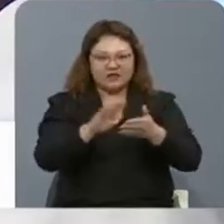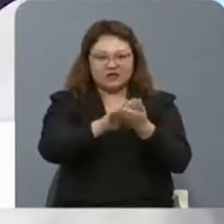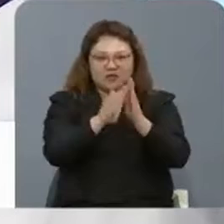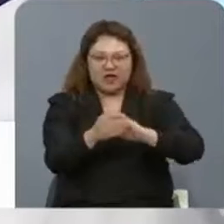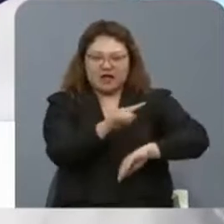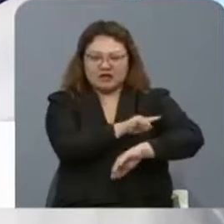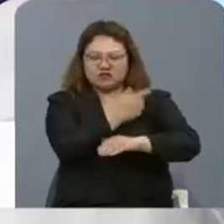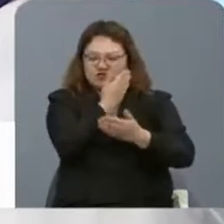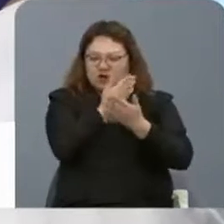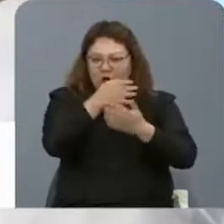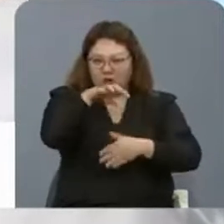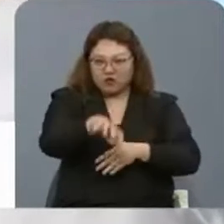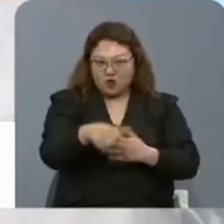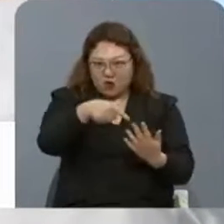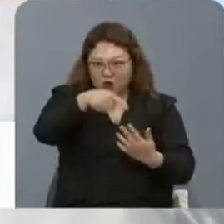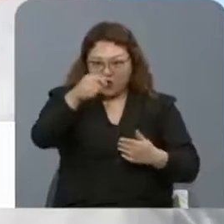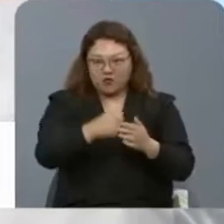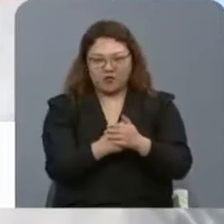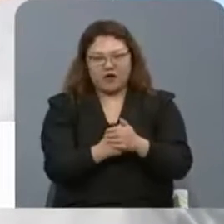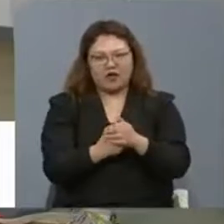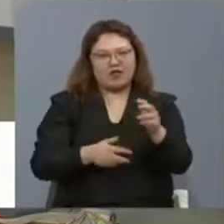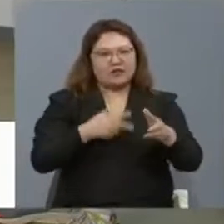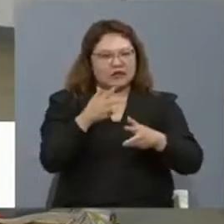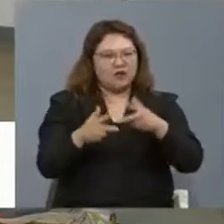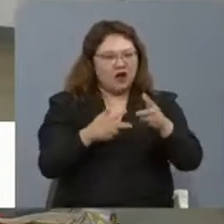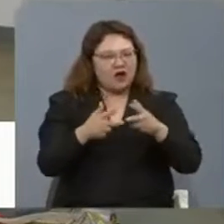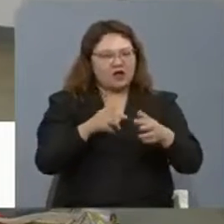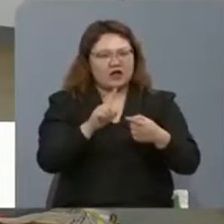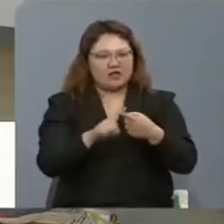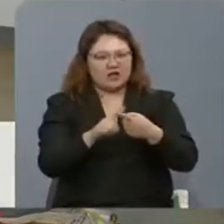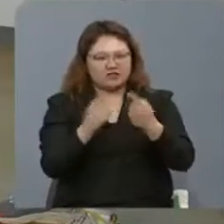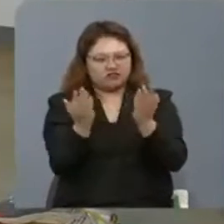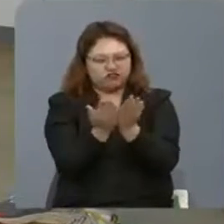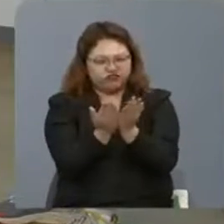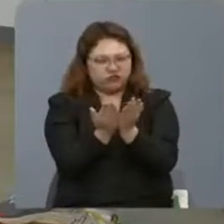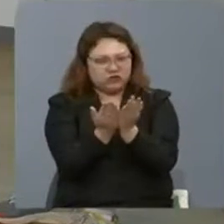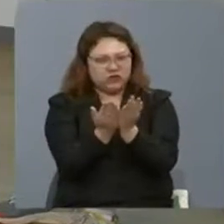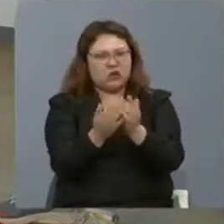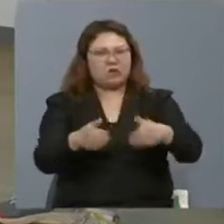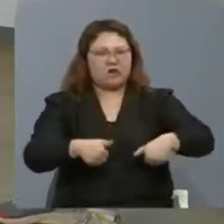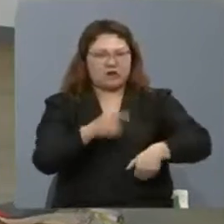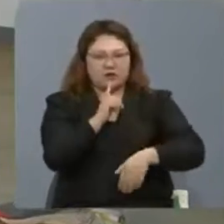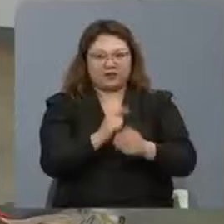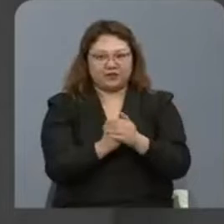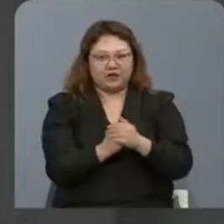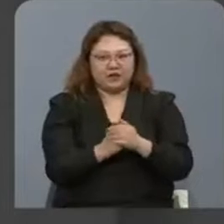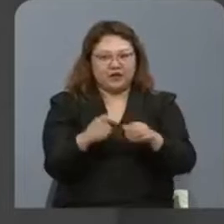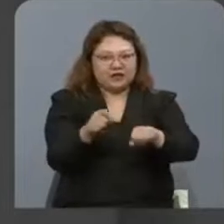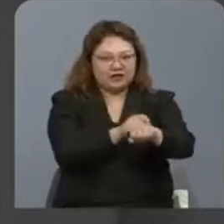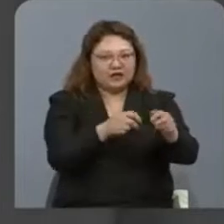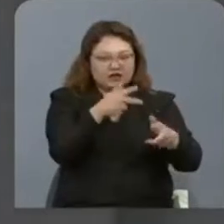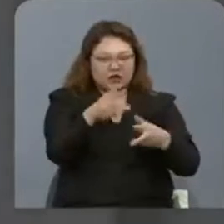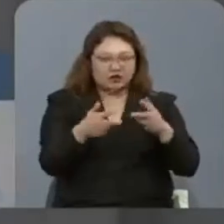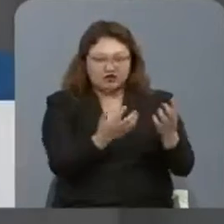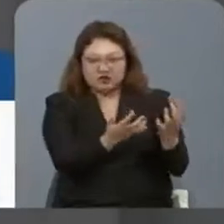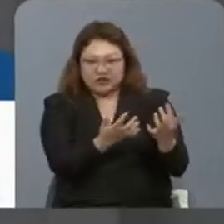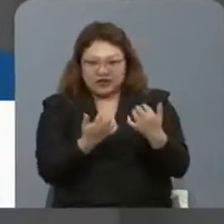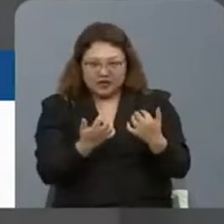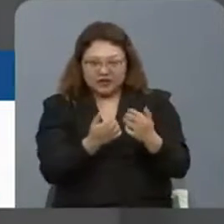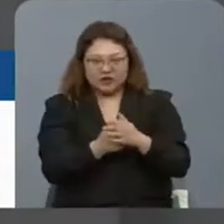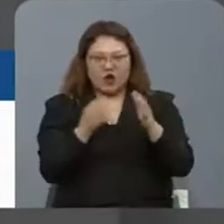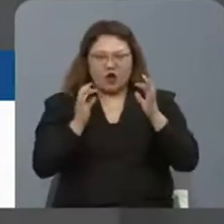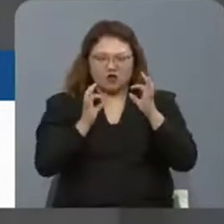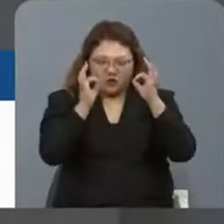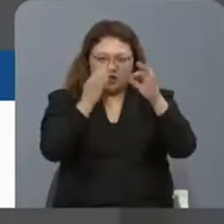최적지로 꼽으며 전략산업 설정을 적합하게 해야 한다는 목소리가 나왔습니다. 어떤 특정 산업을 유치한다든지 이런